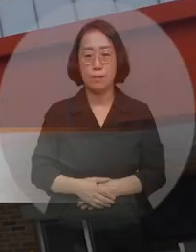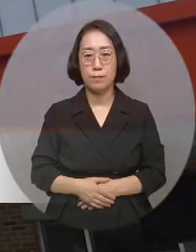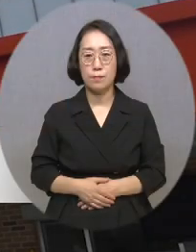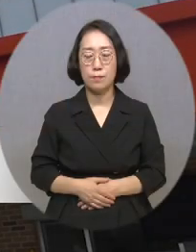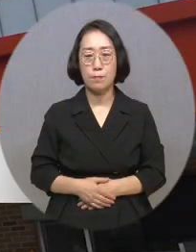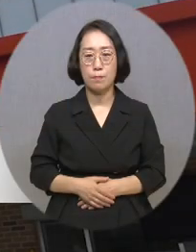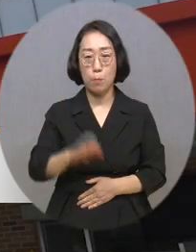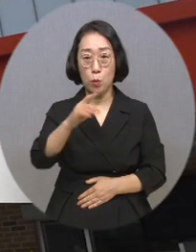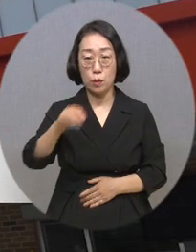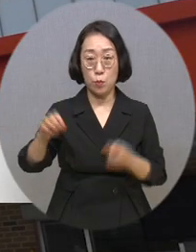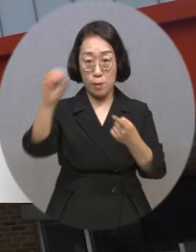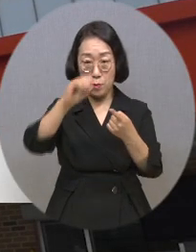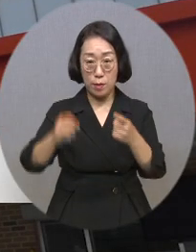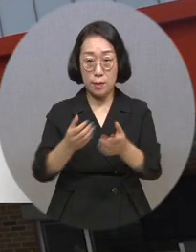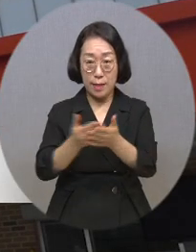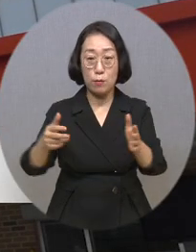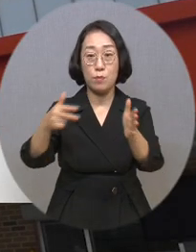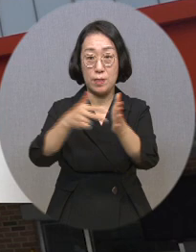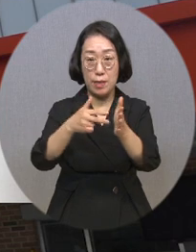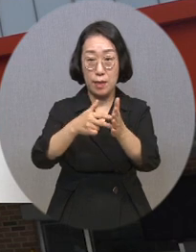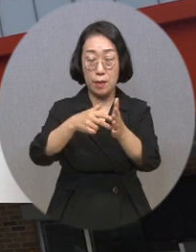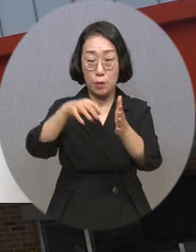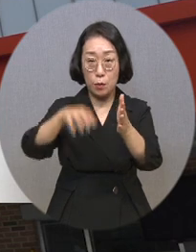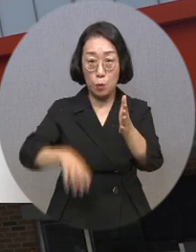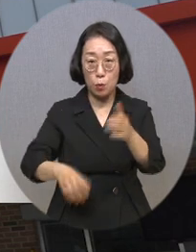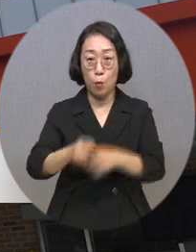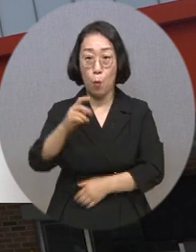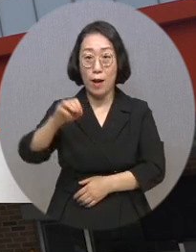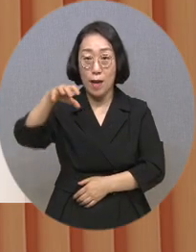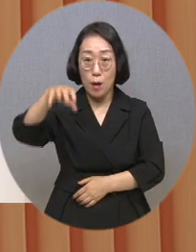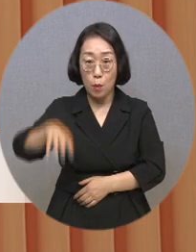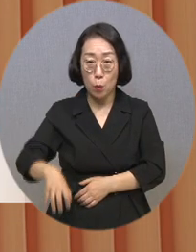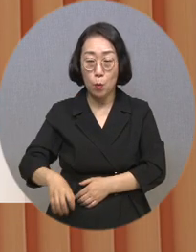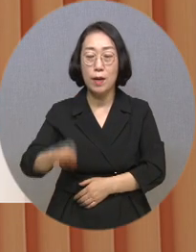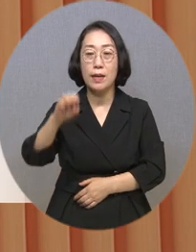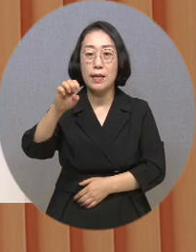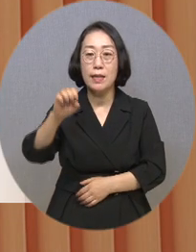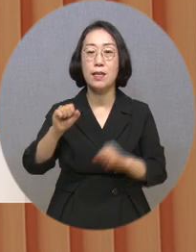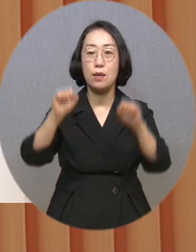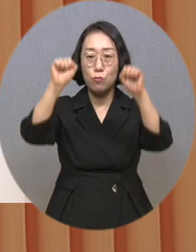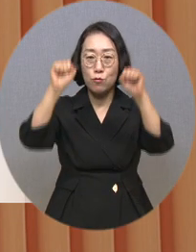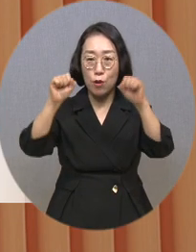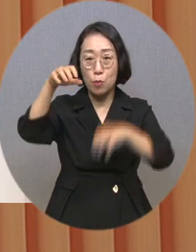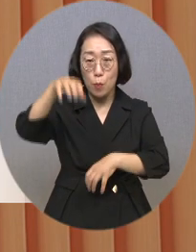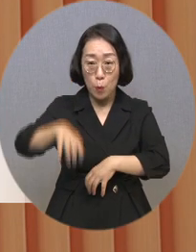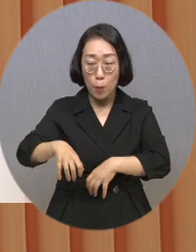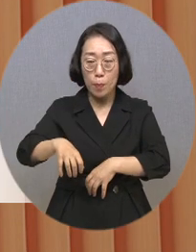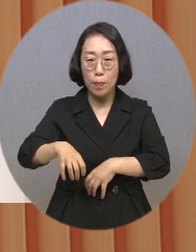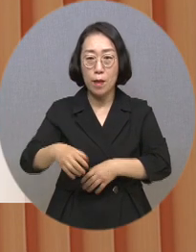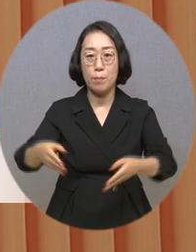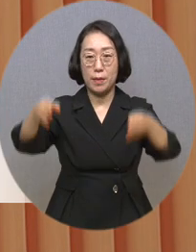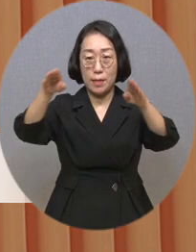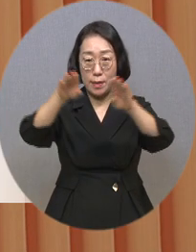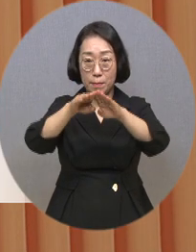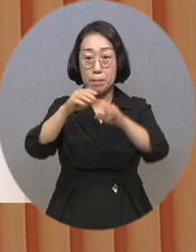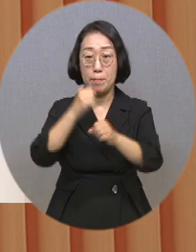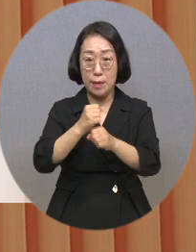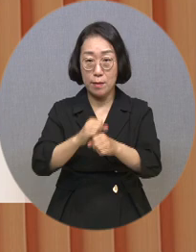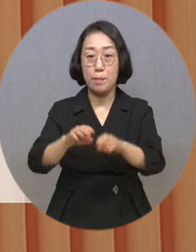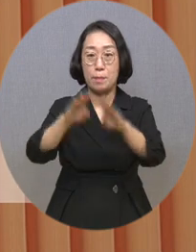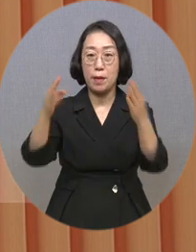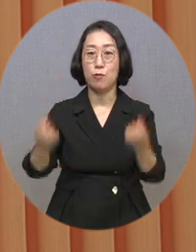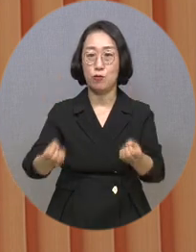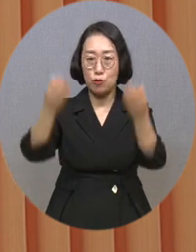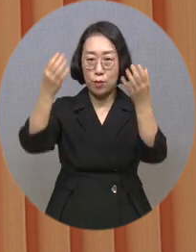포스코 1% 나눔재단이 광양국민체육센터 내에 장애인 e스포츠 훈련시설을 구축하고 개관식을